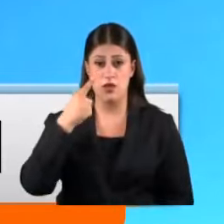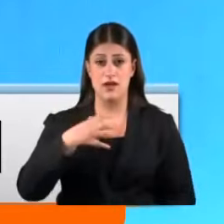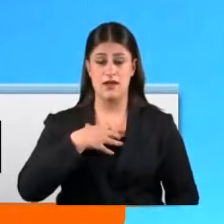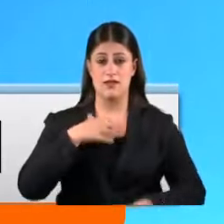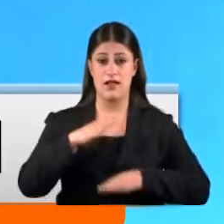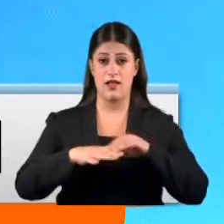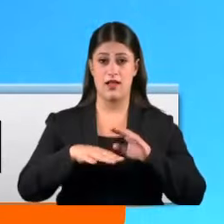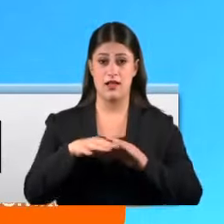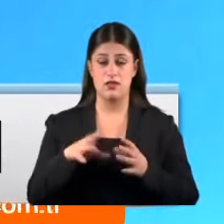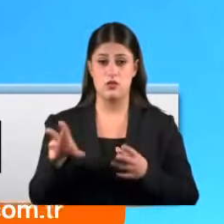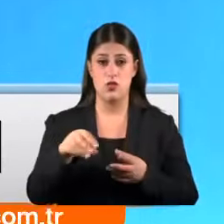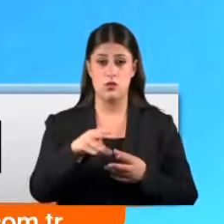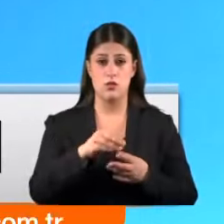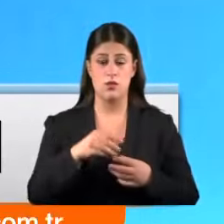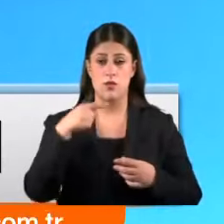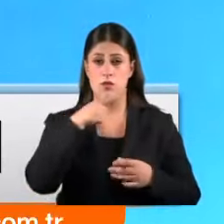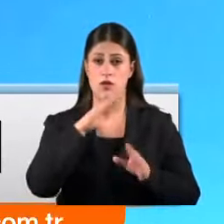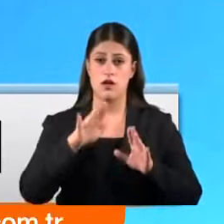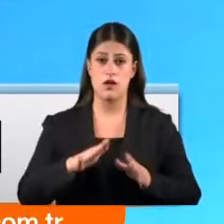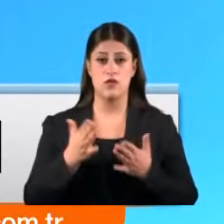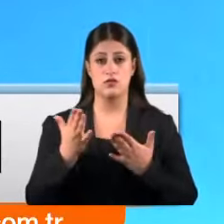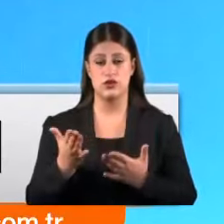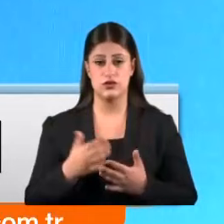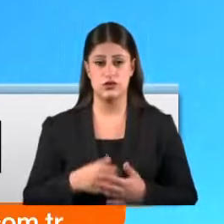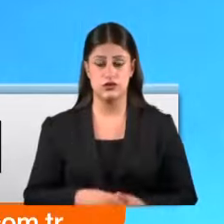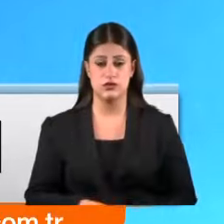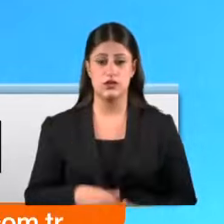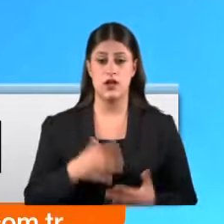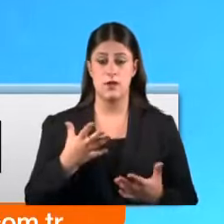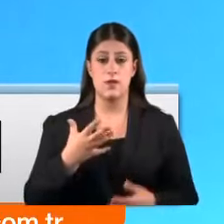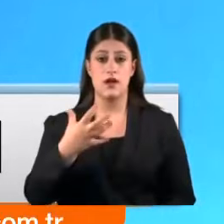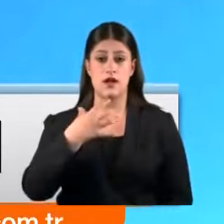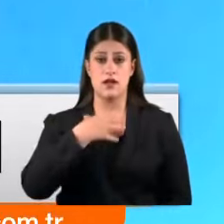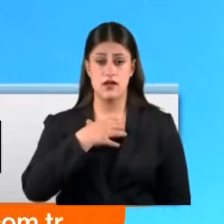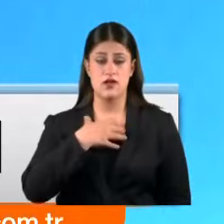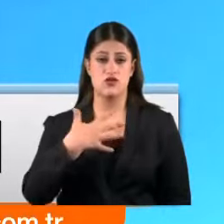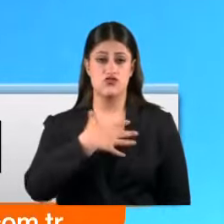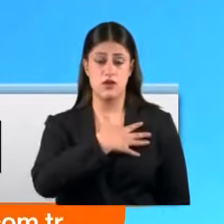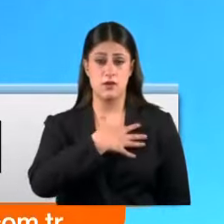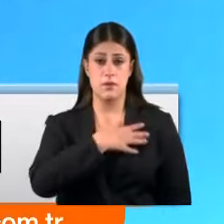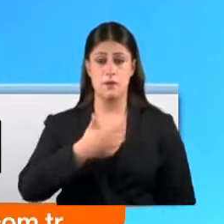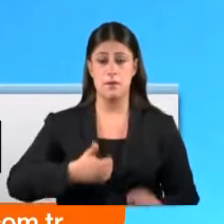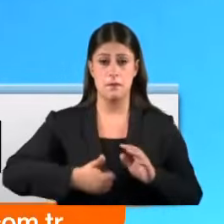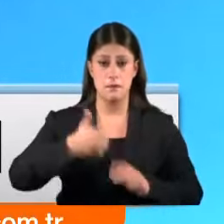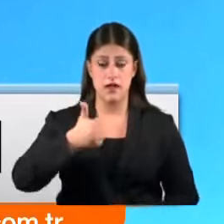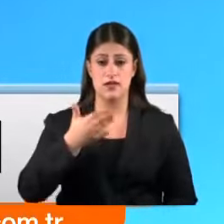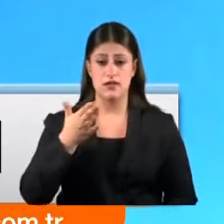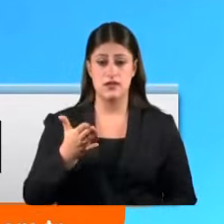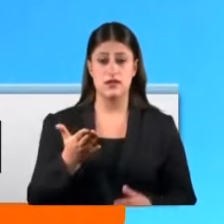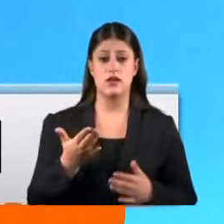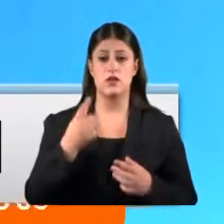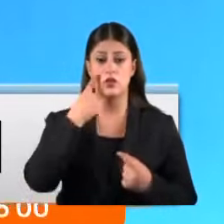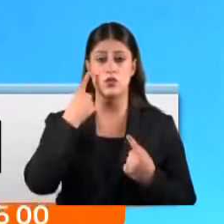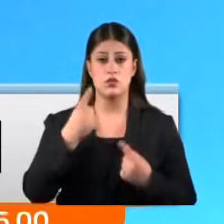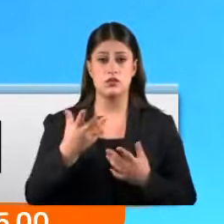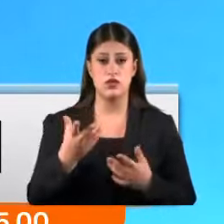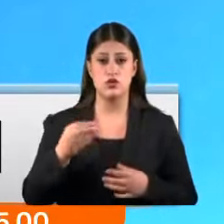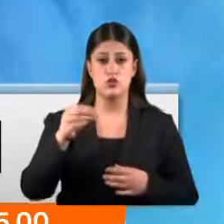elleriyle toplamak zorunda kalırlarmış. İyi de CHP'li belediyeler zaten